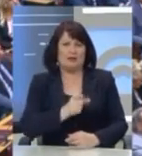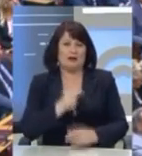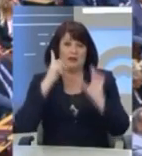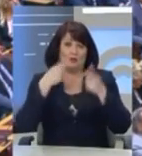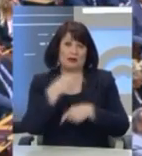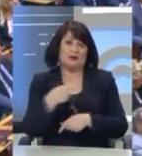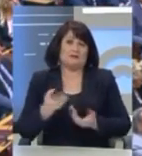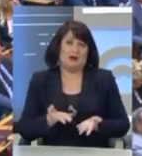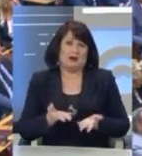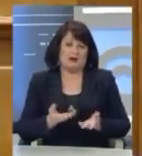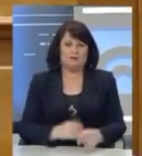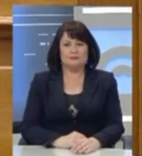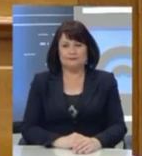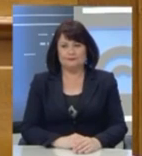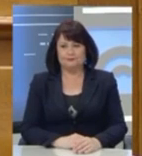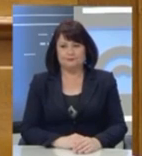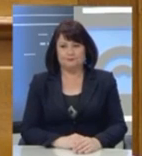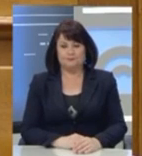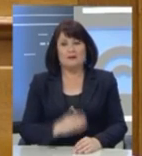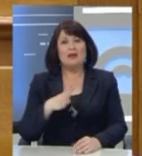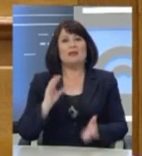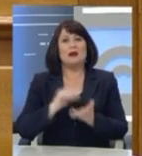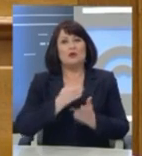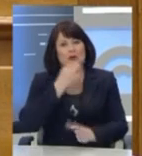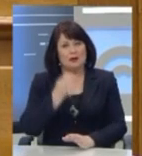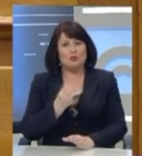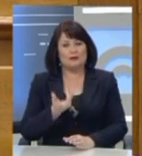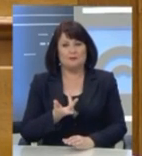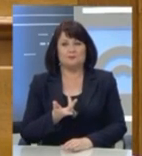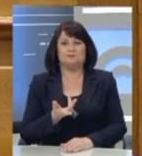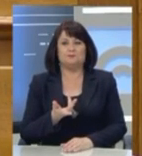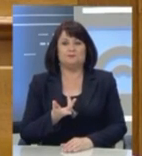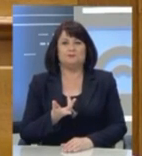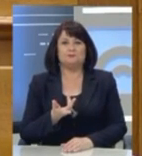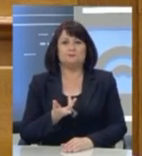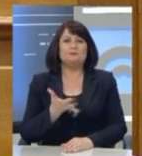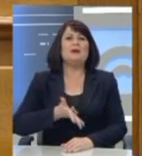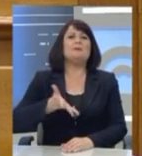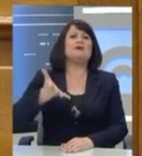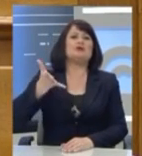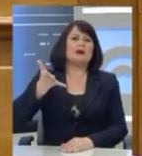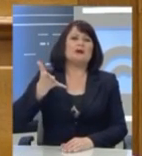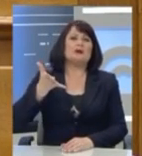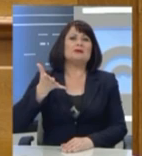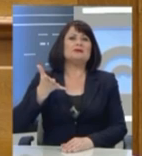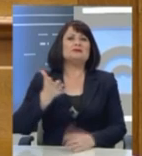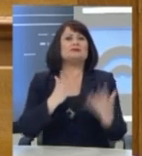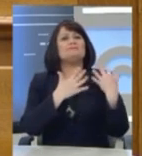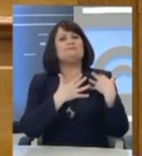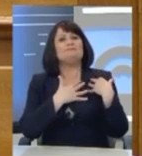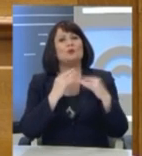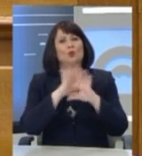δημοκρατία. Θέλω να σημειώσω ωστόσο ότι ο Κωνσταντίνος Μητσοτάκης ανέλαβε